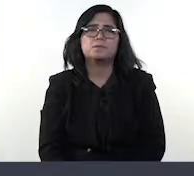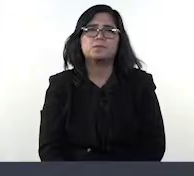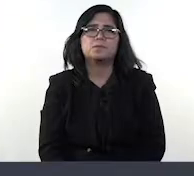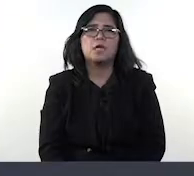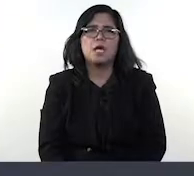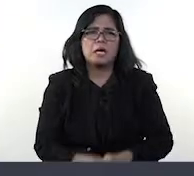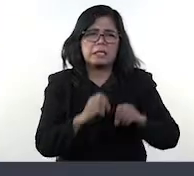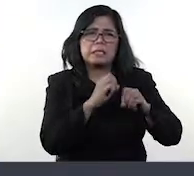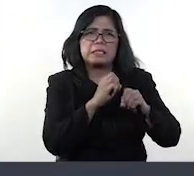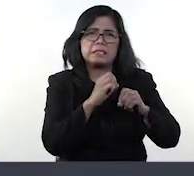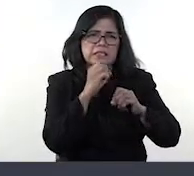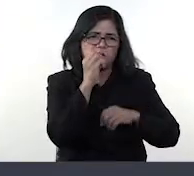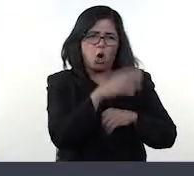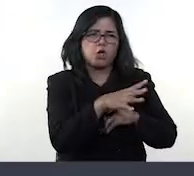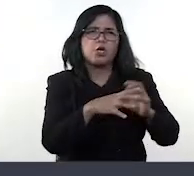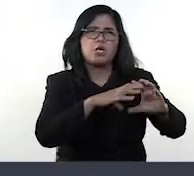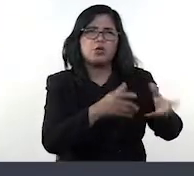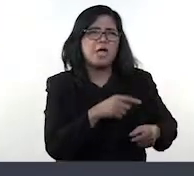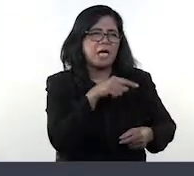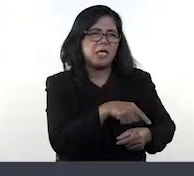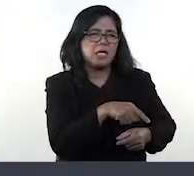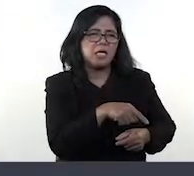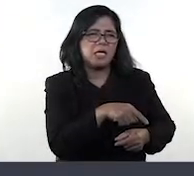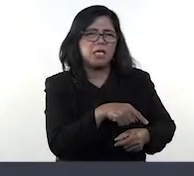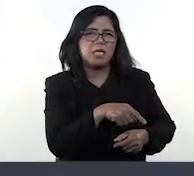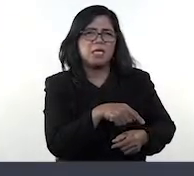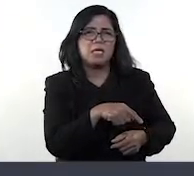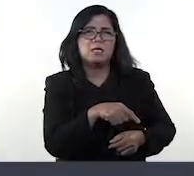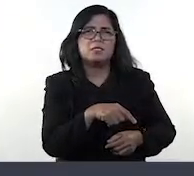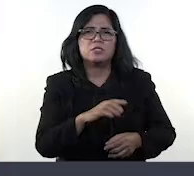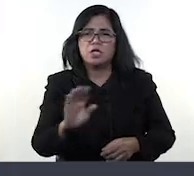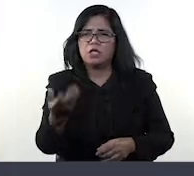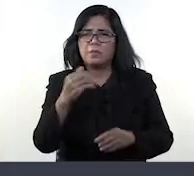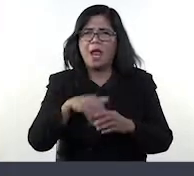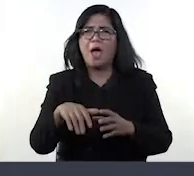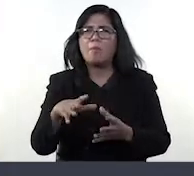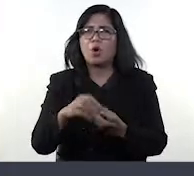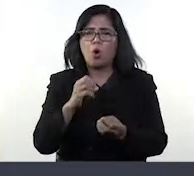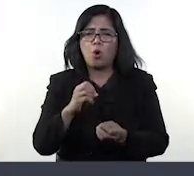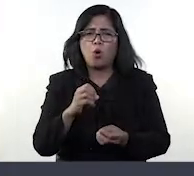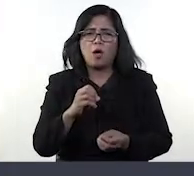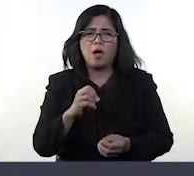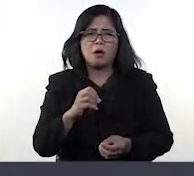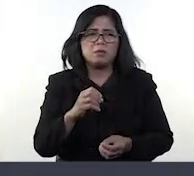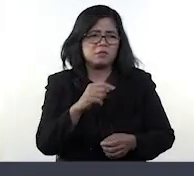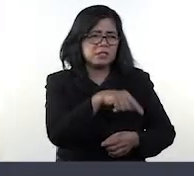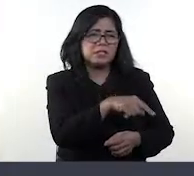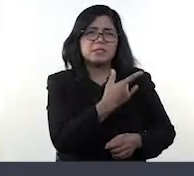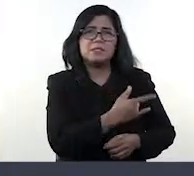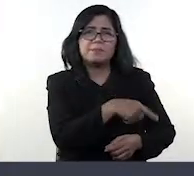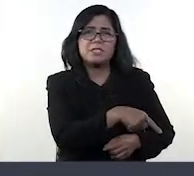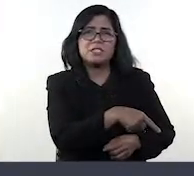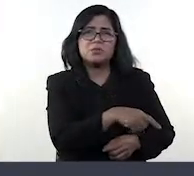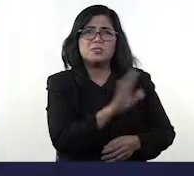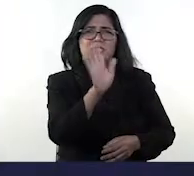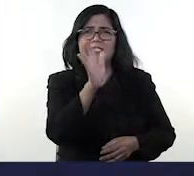ini Ayo kita nggak mungkin bisa hidup dalam roh kalau kita tidak meninggalkan perbuatan daging